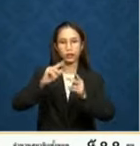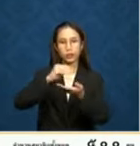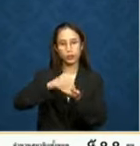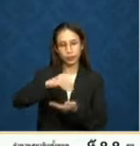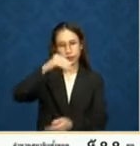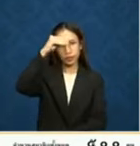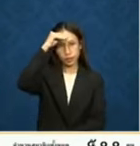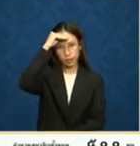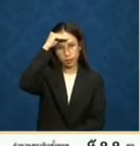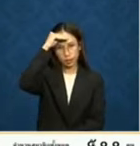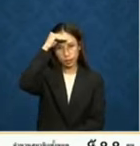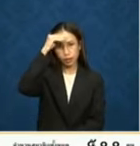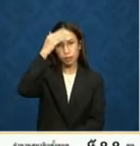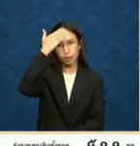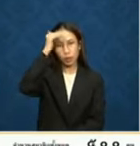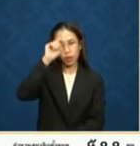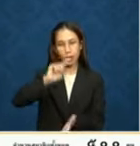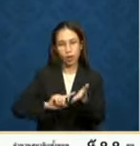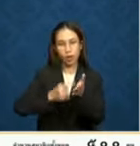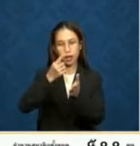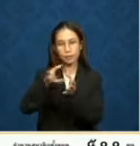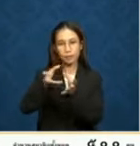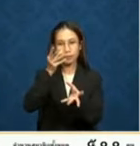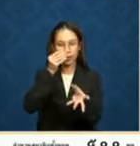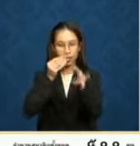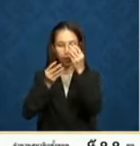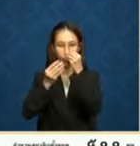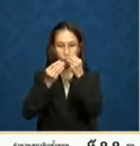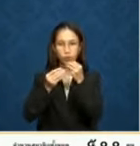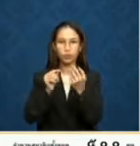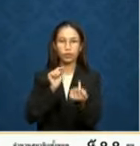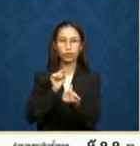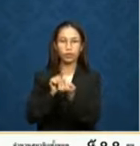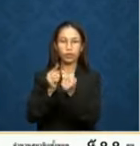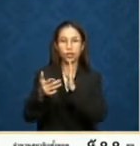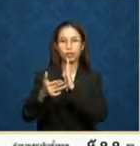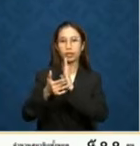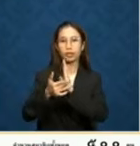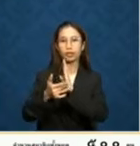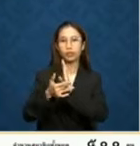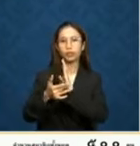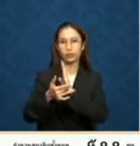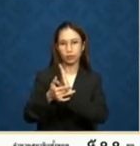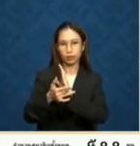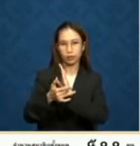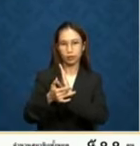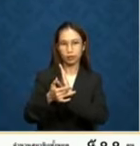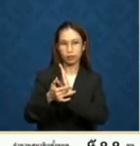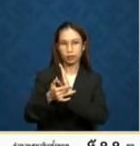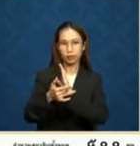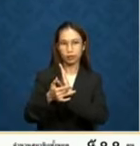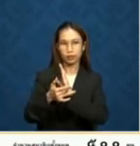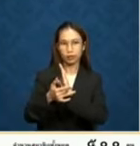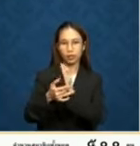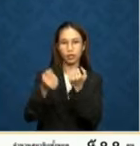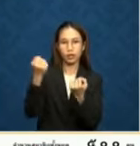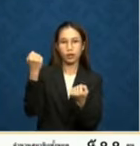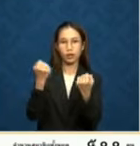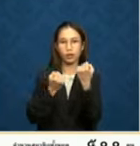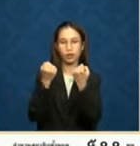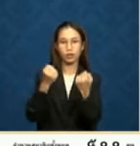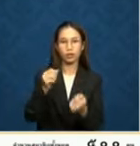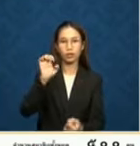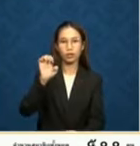เพื่อเริมจะเป็นการเรีนรู้และถ่ายทอดเรื่องของการเทคโโยีที่จะเข้าสู่รถยนต์ EV